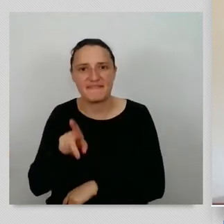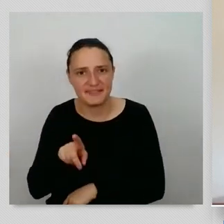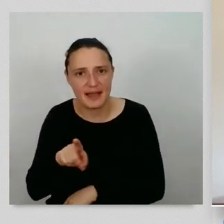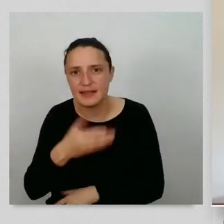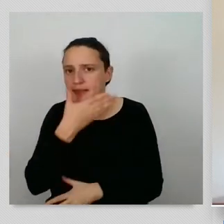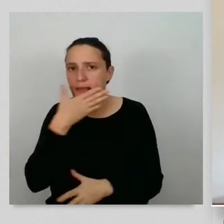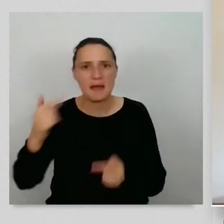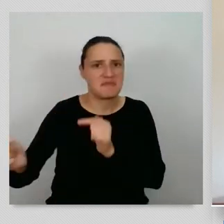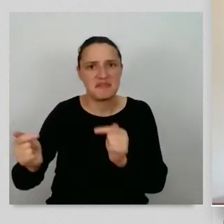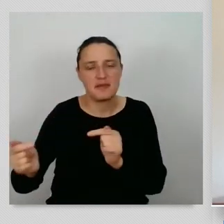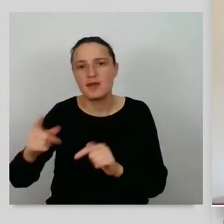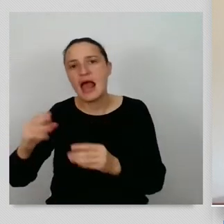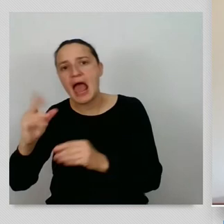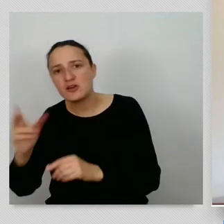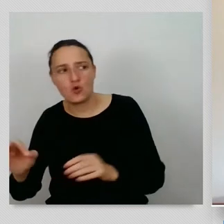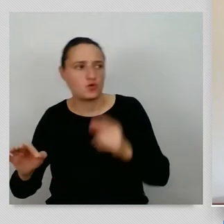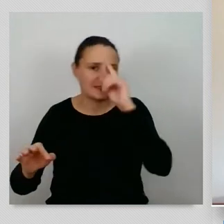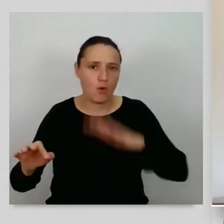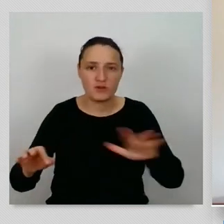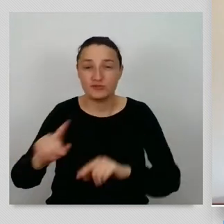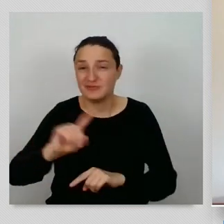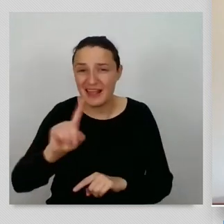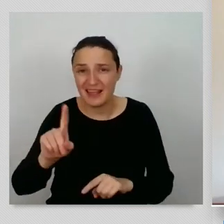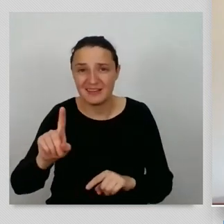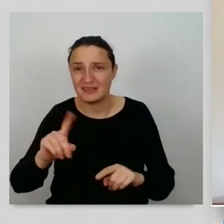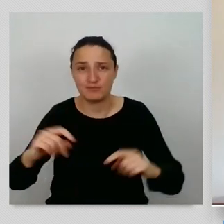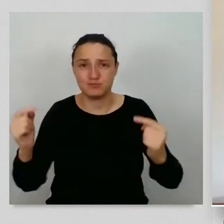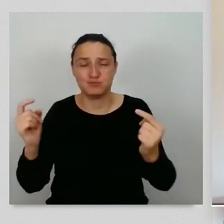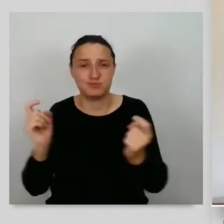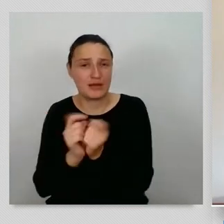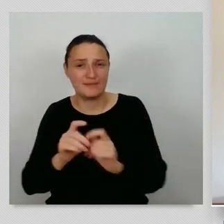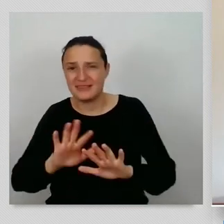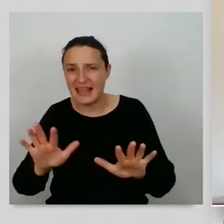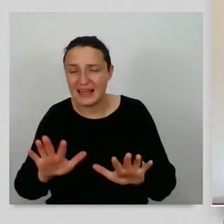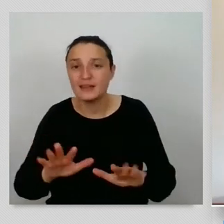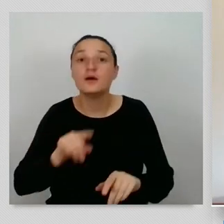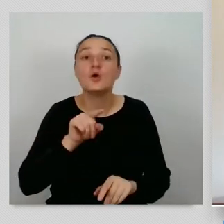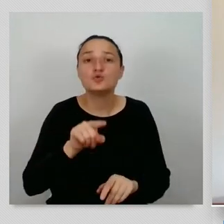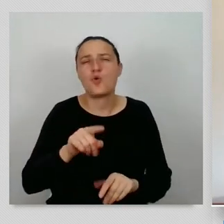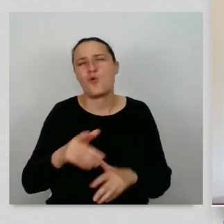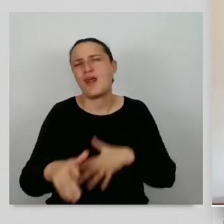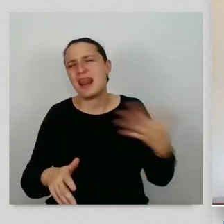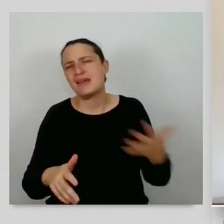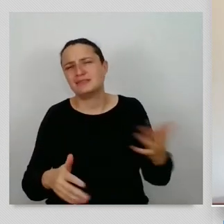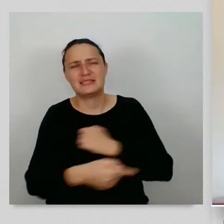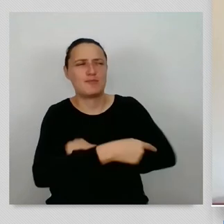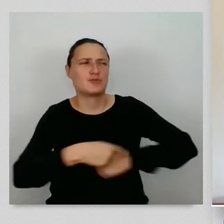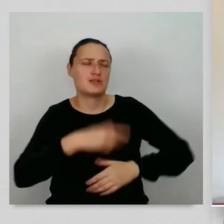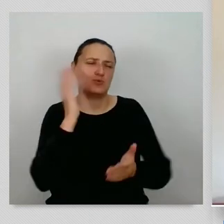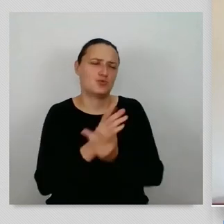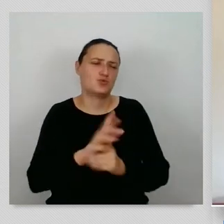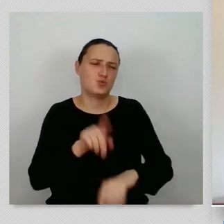tych wypowiedzi wszystkich polityków, zresztą lewica również to podkreśla od bardzo, bardzo dawna i również podkreśla to